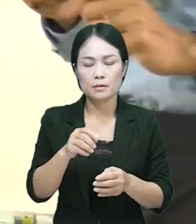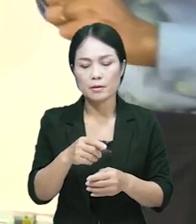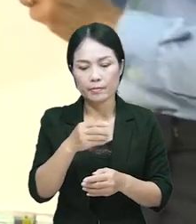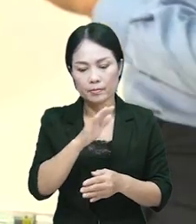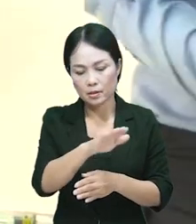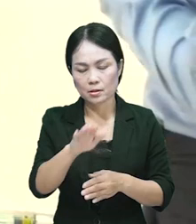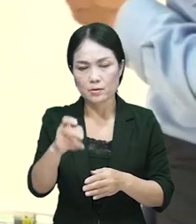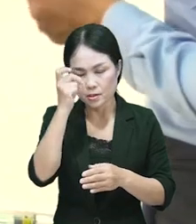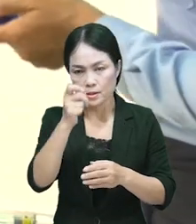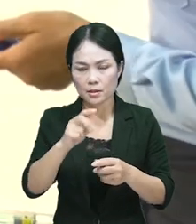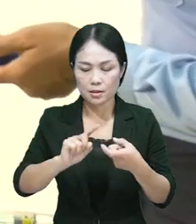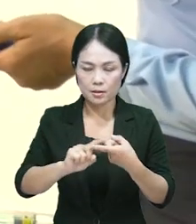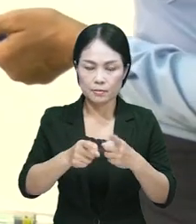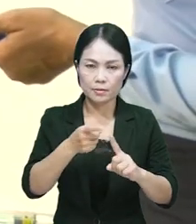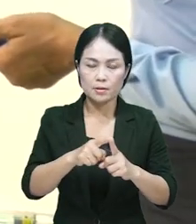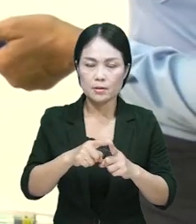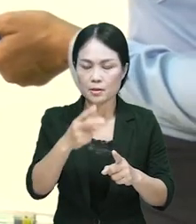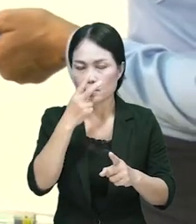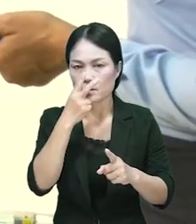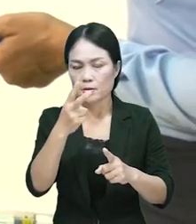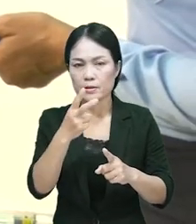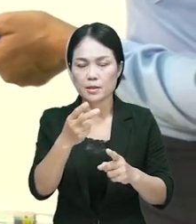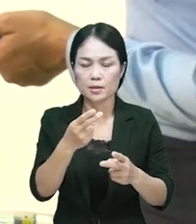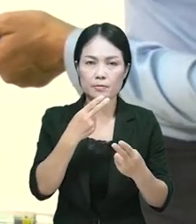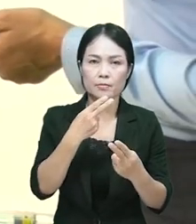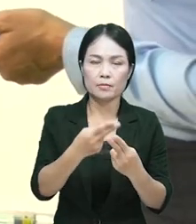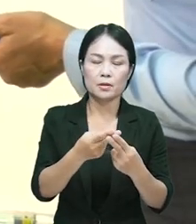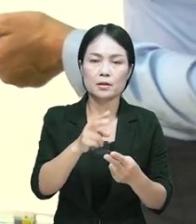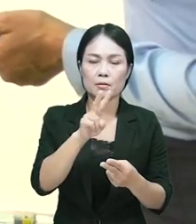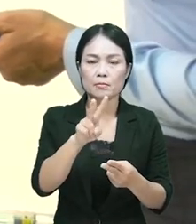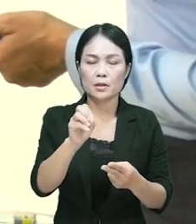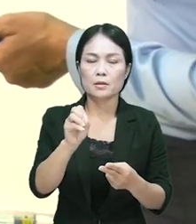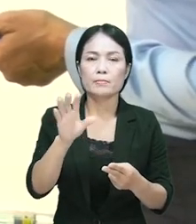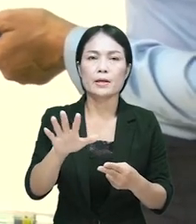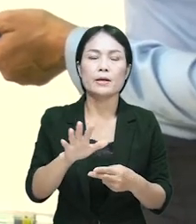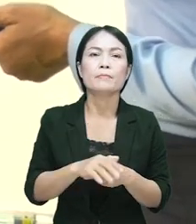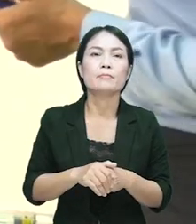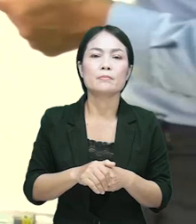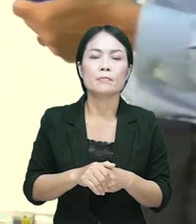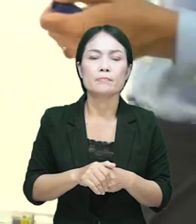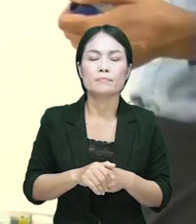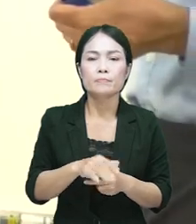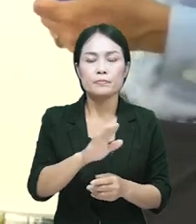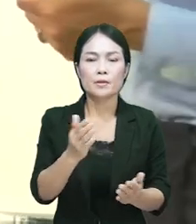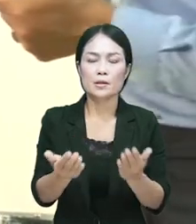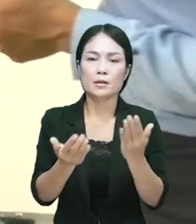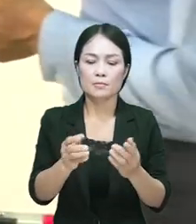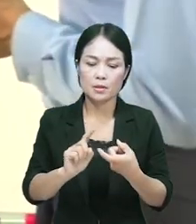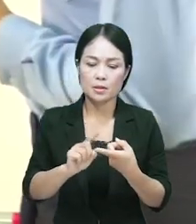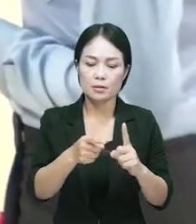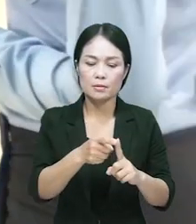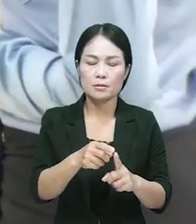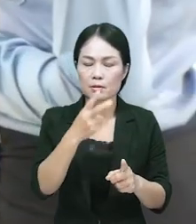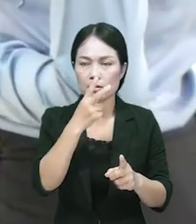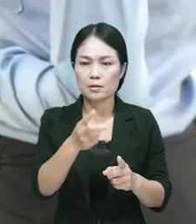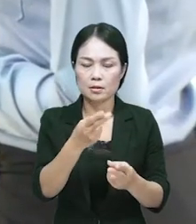ងណាអញ្ចឹងសិបកូនកណិលេខទៅអាចថាឃើញចម្លើយ205អញ្ចឹងកូនធ្វើការផ្ទៀងមួយពួកម៉ាក់យើងសិបពួក